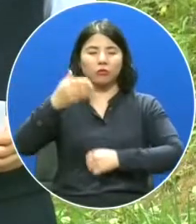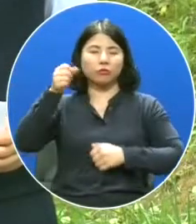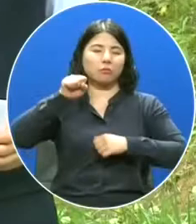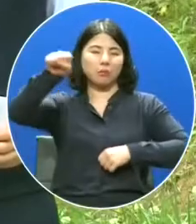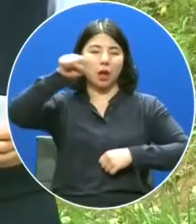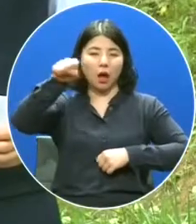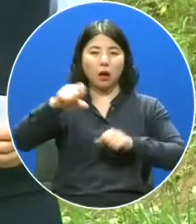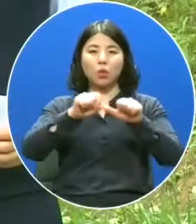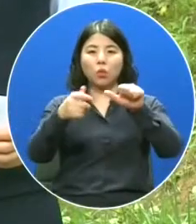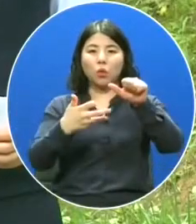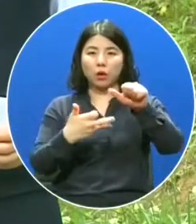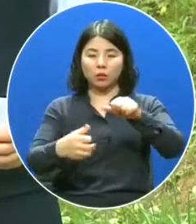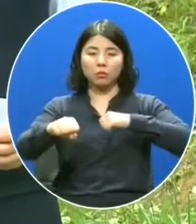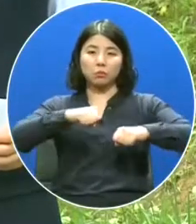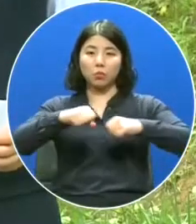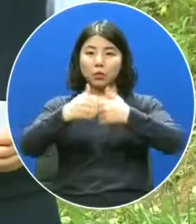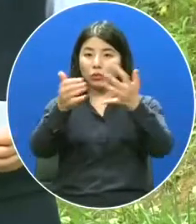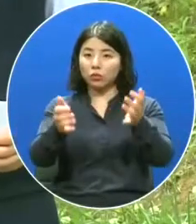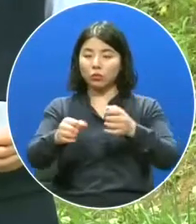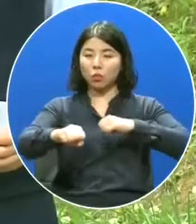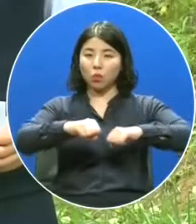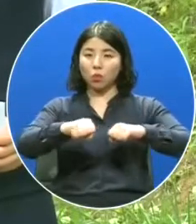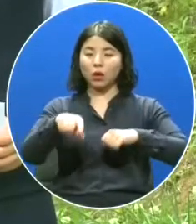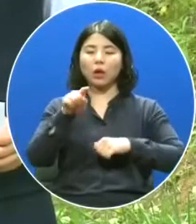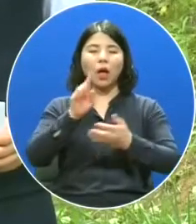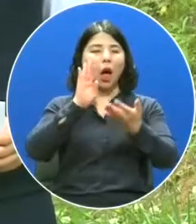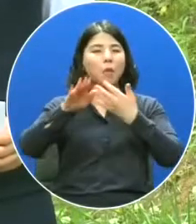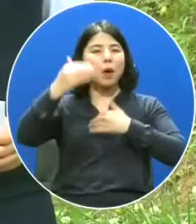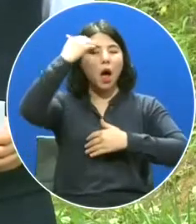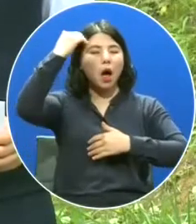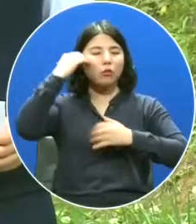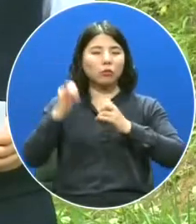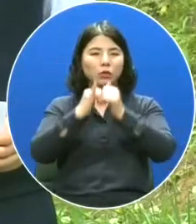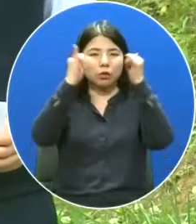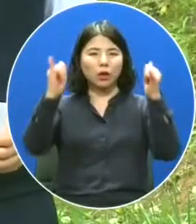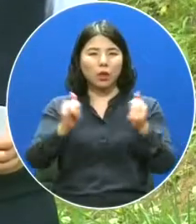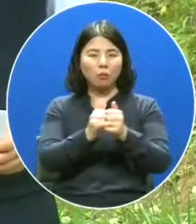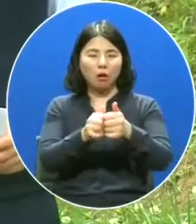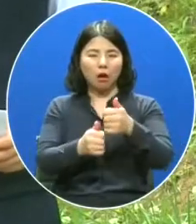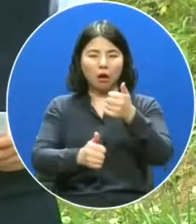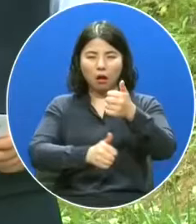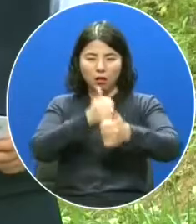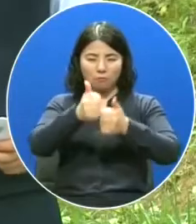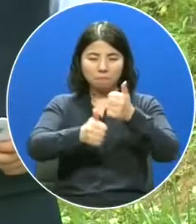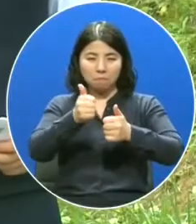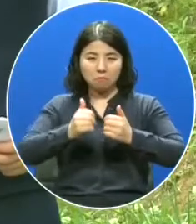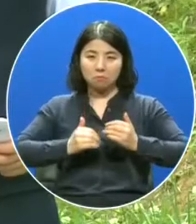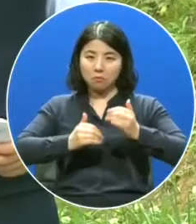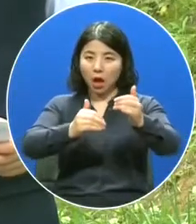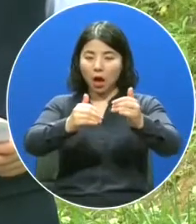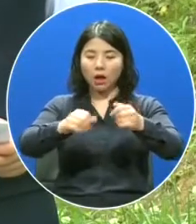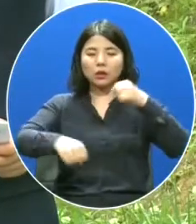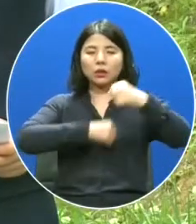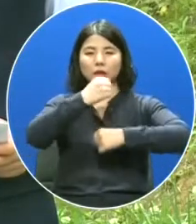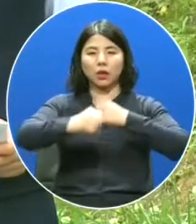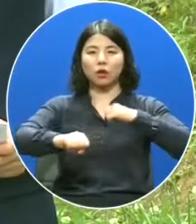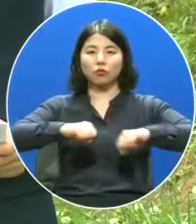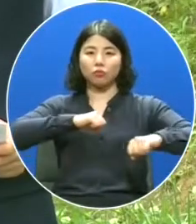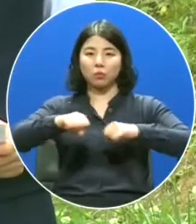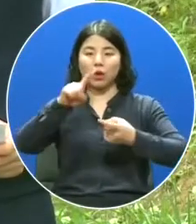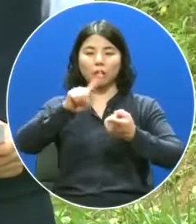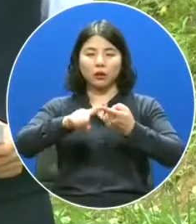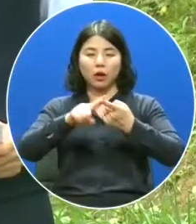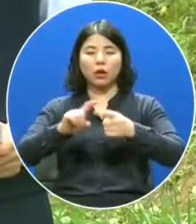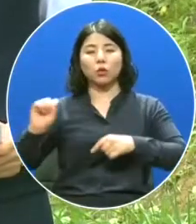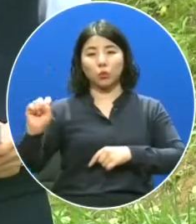실현을 요구했던 5.18 민주화운동은 이후 한국 사회에서 치열하게 전개되었던